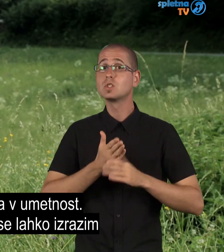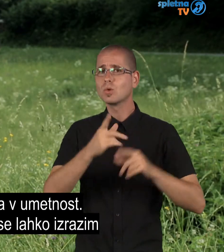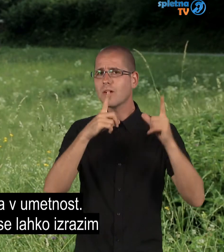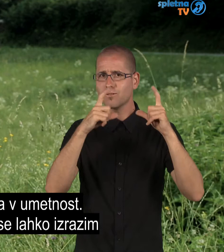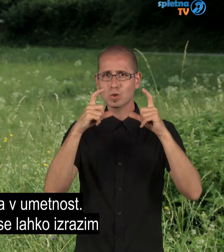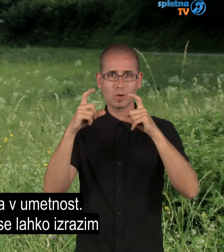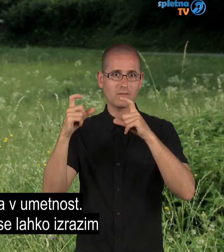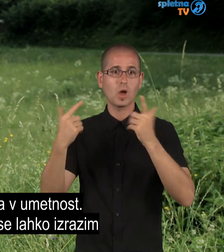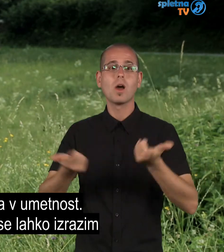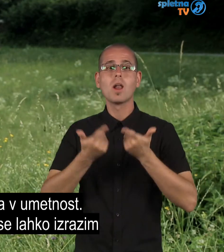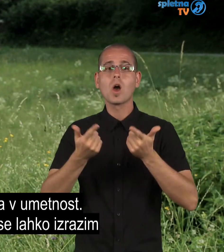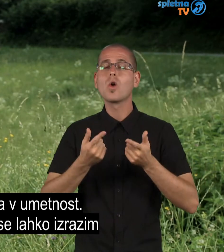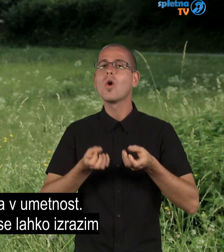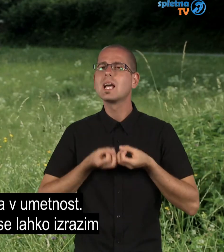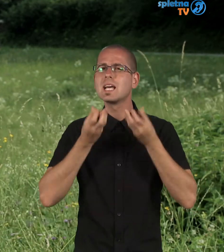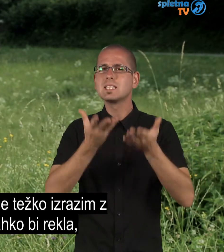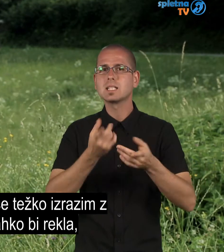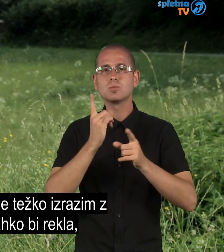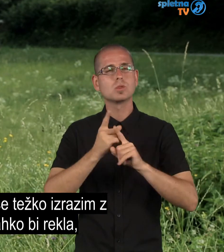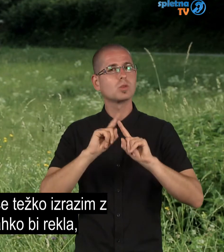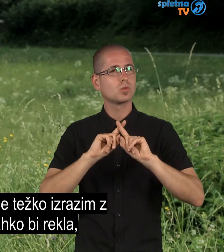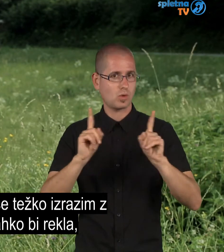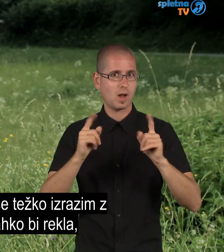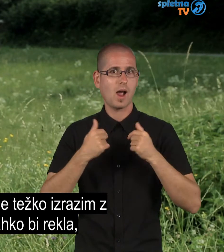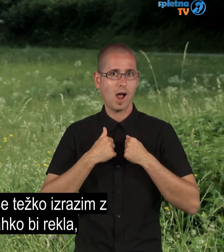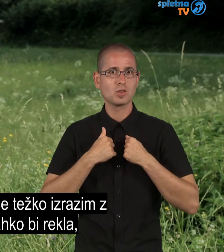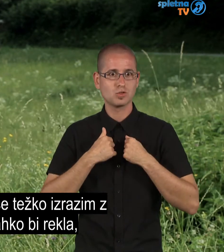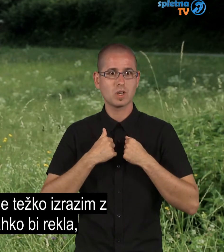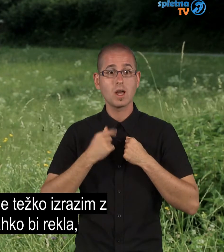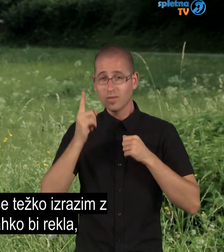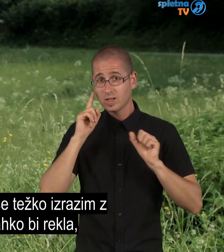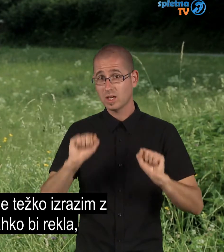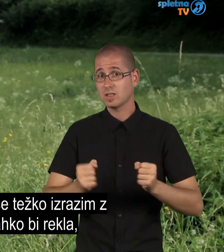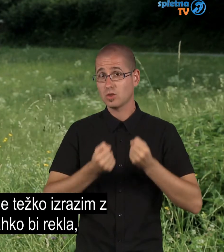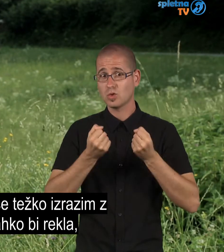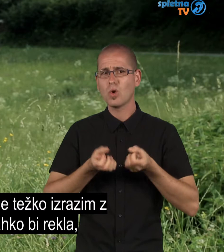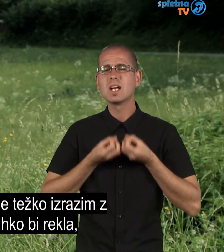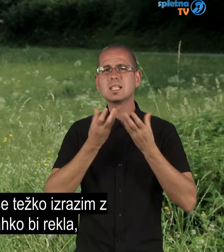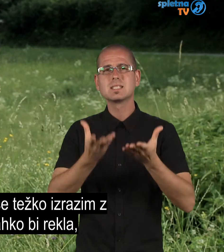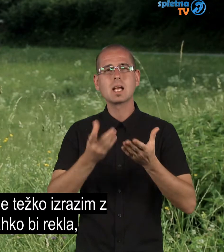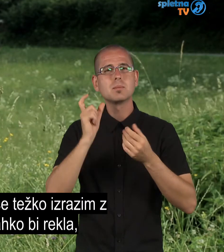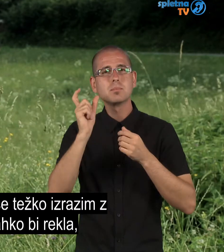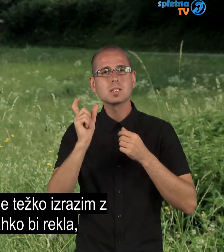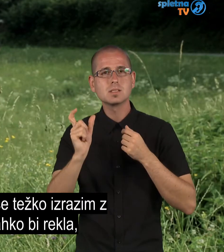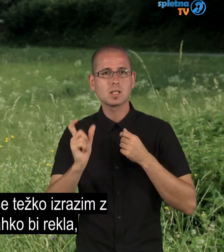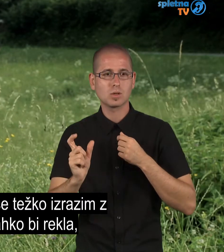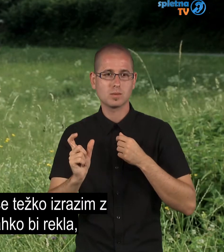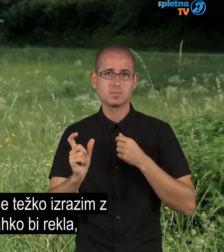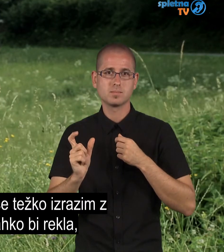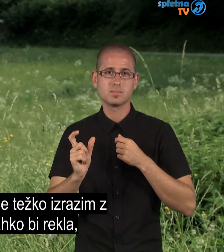Skozi fotografijo lahko izrazim tudi drugače, vendar ker težko izrazim